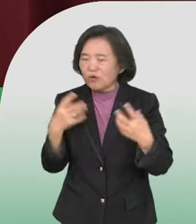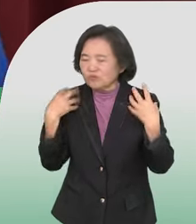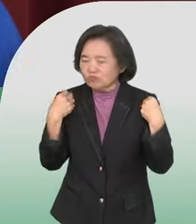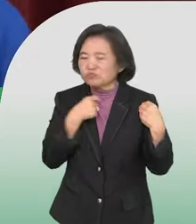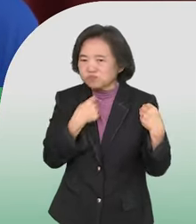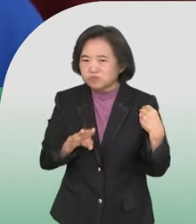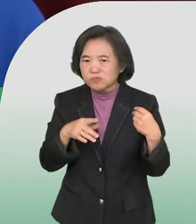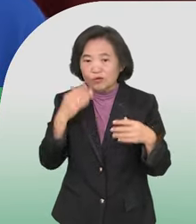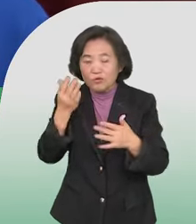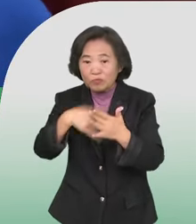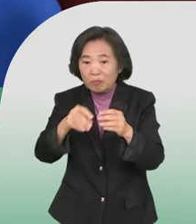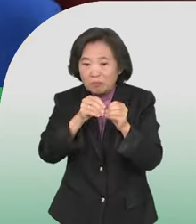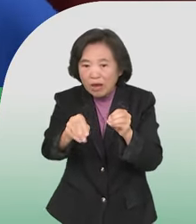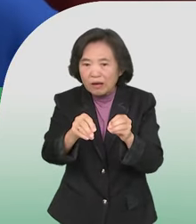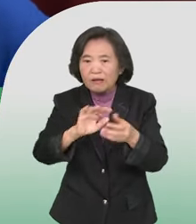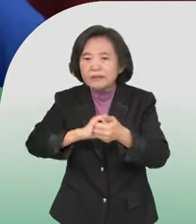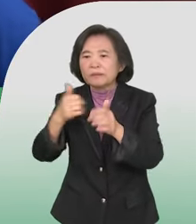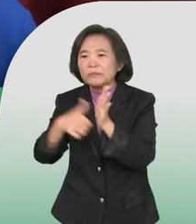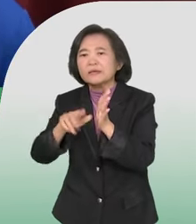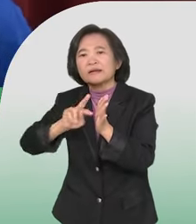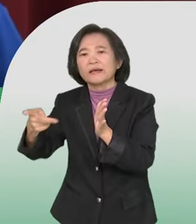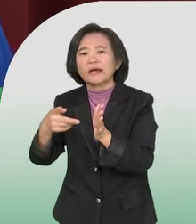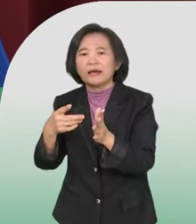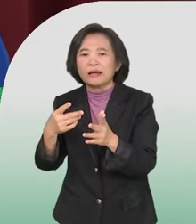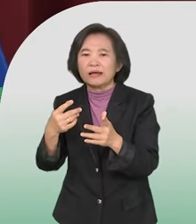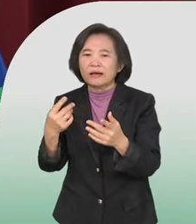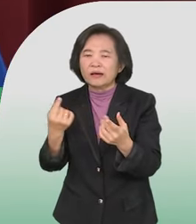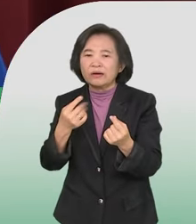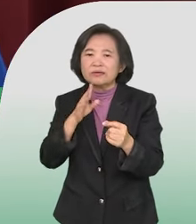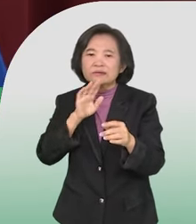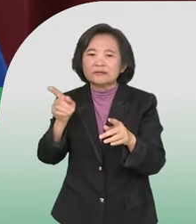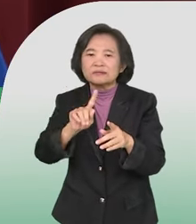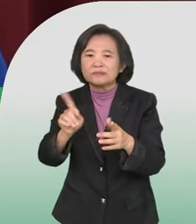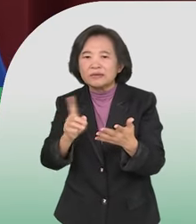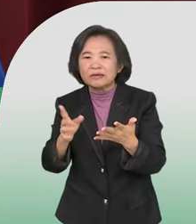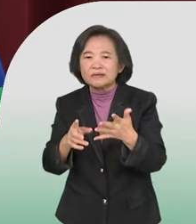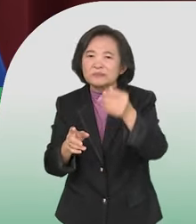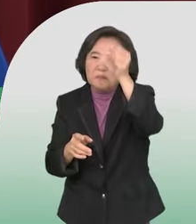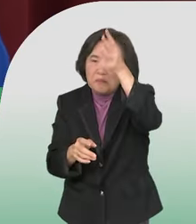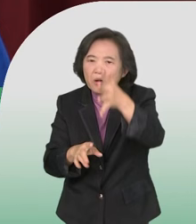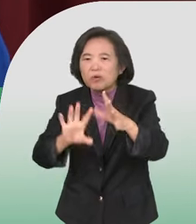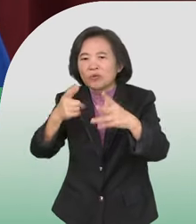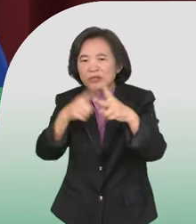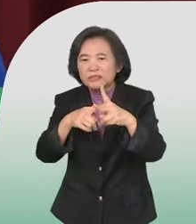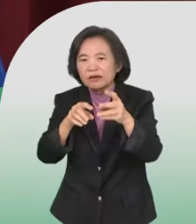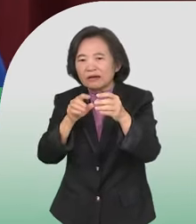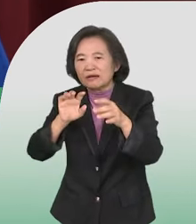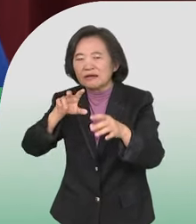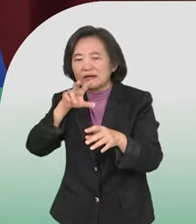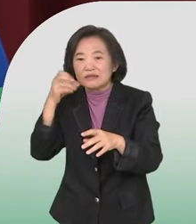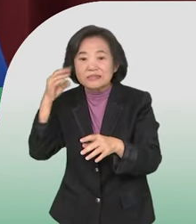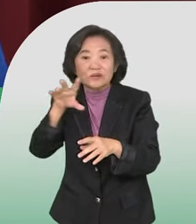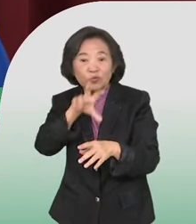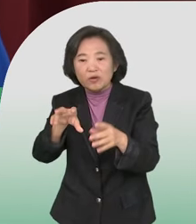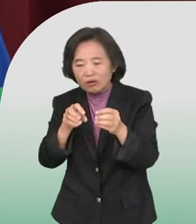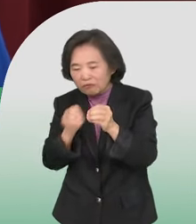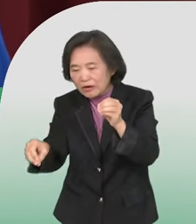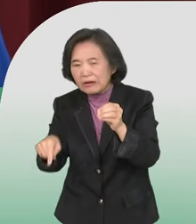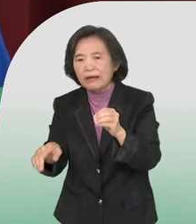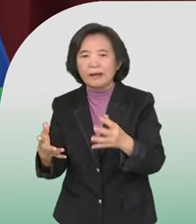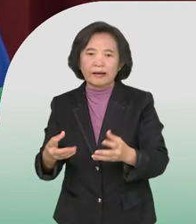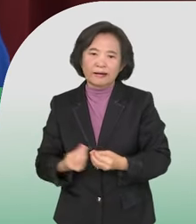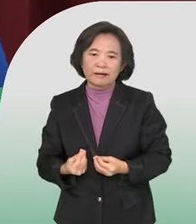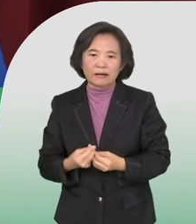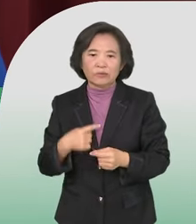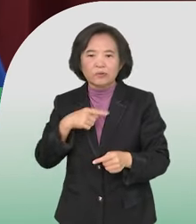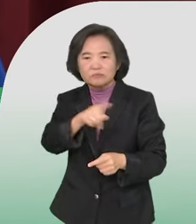为分校就是变成会挂上其他学校的名字了，变成某某某国小、新威国小分校这样，